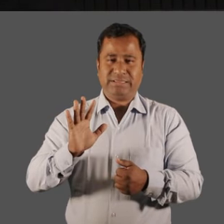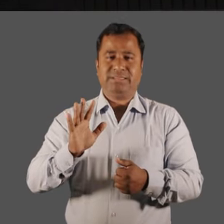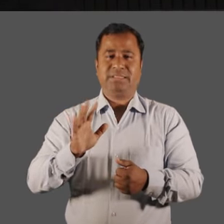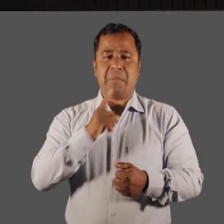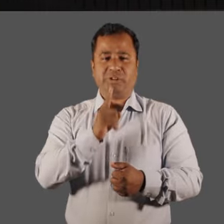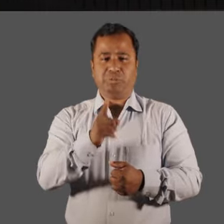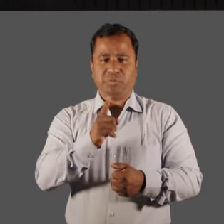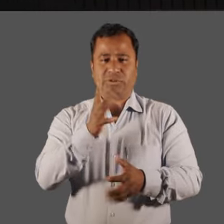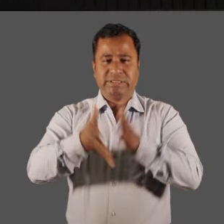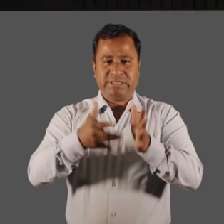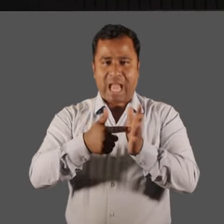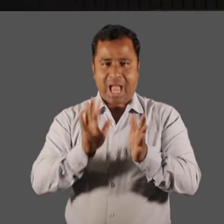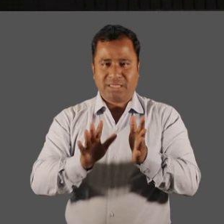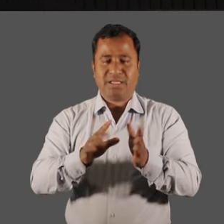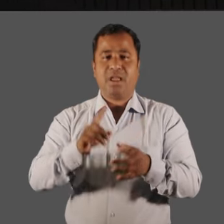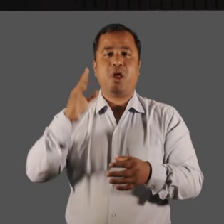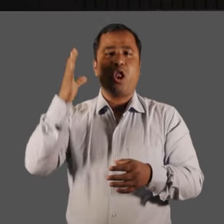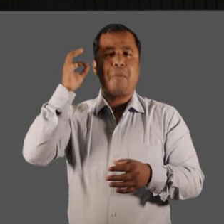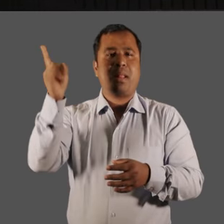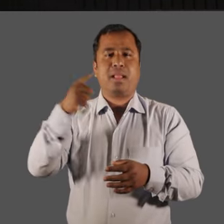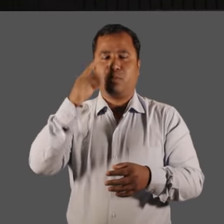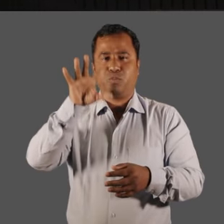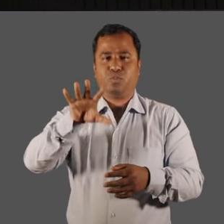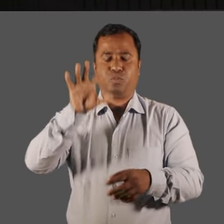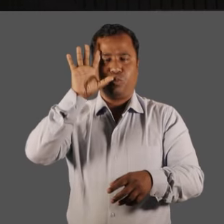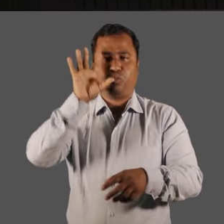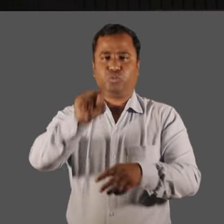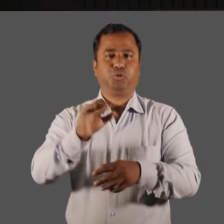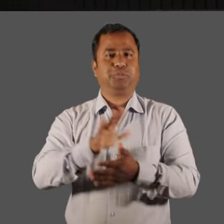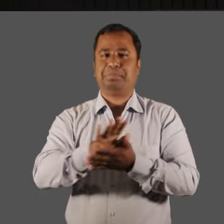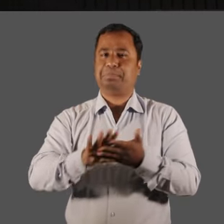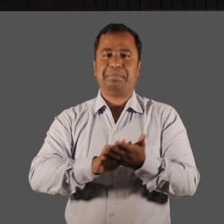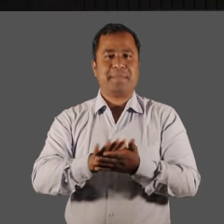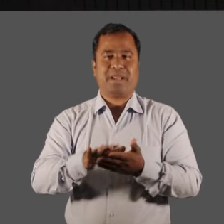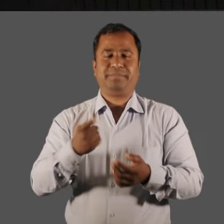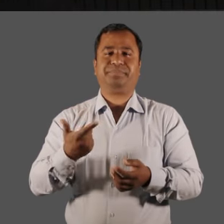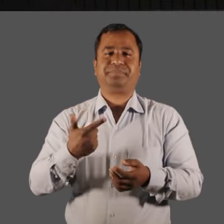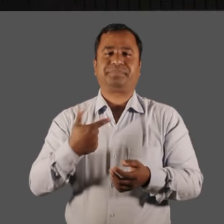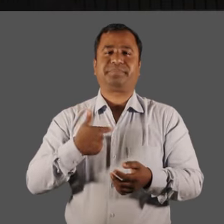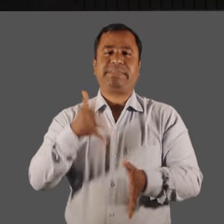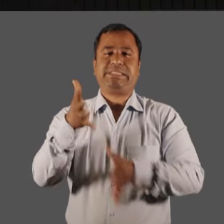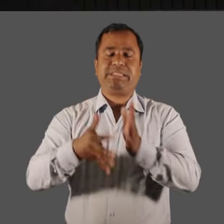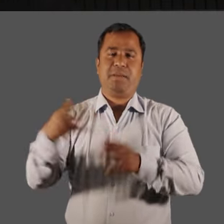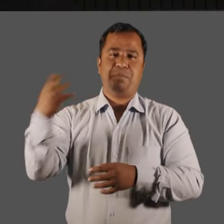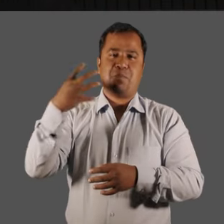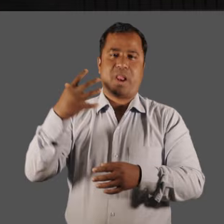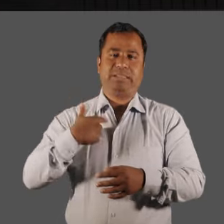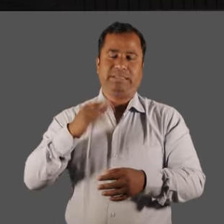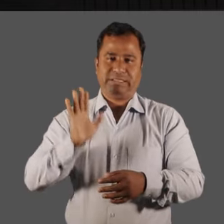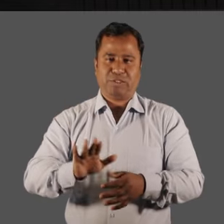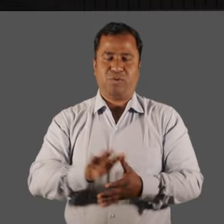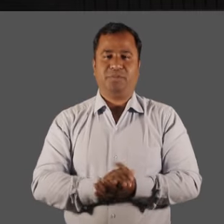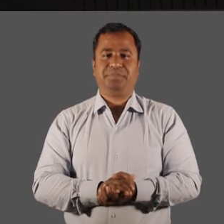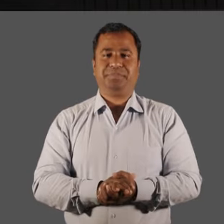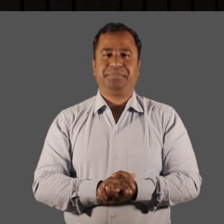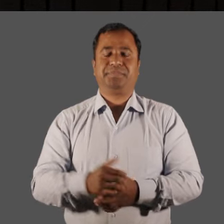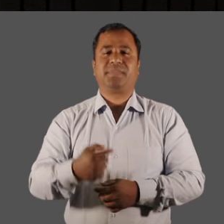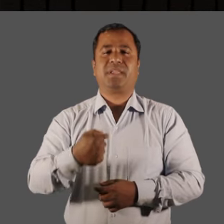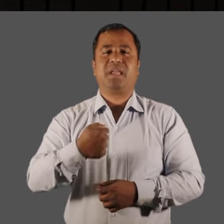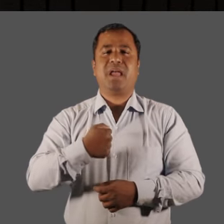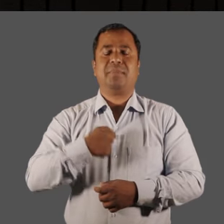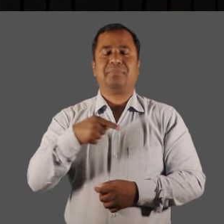না, এরকম একটা ব্যাপার হয়েছে। বকা খেয়েছি, প্রচুর বকা খেয়েছি, সবটাই সাইন ল্যাঙ্গুয়েজে। আবার এমন একটা আছে